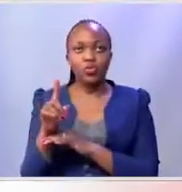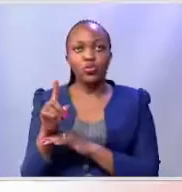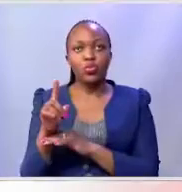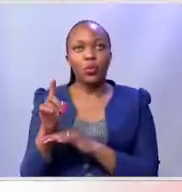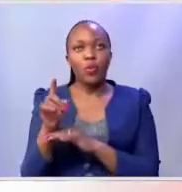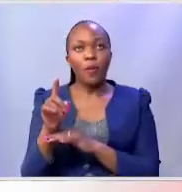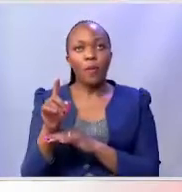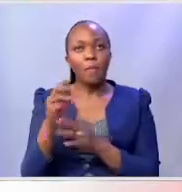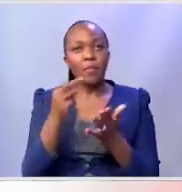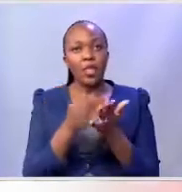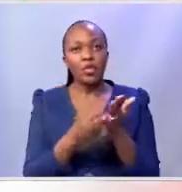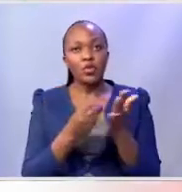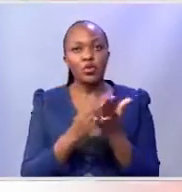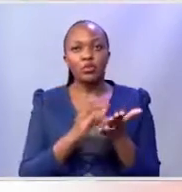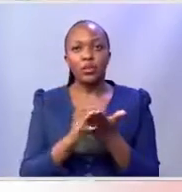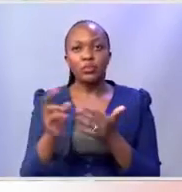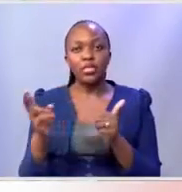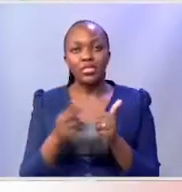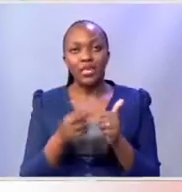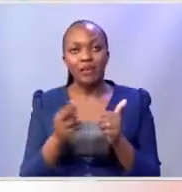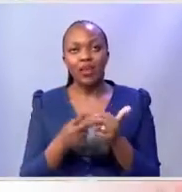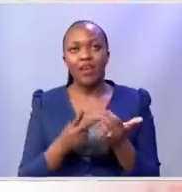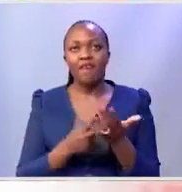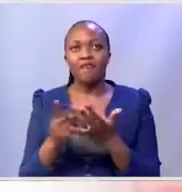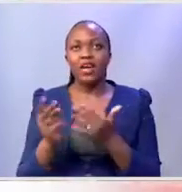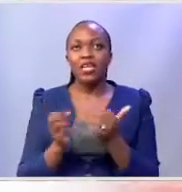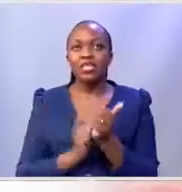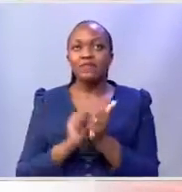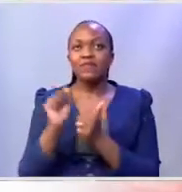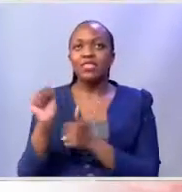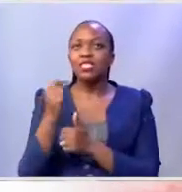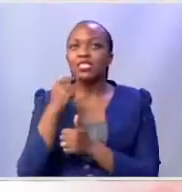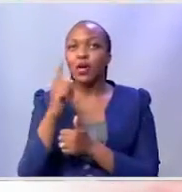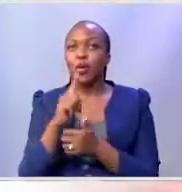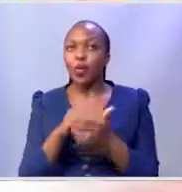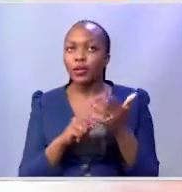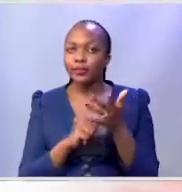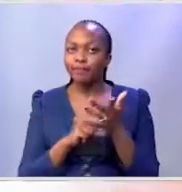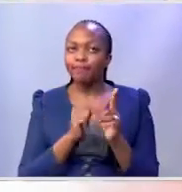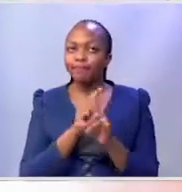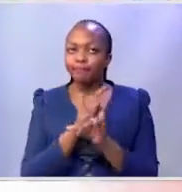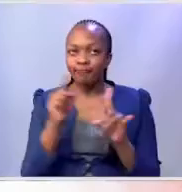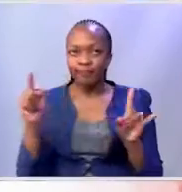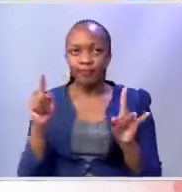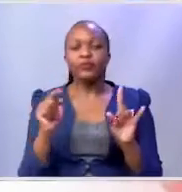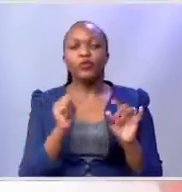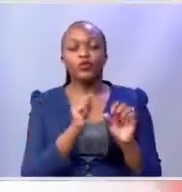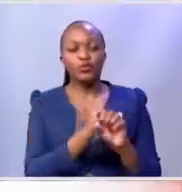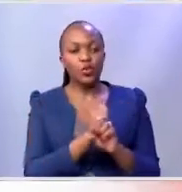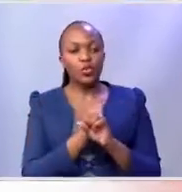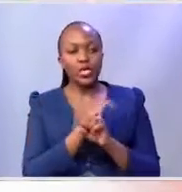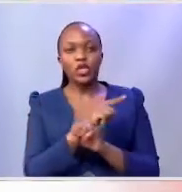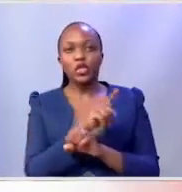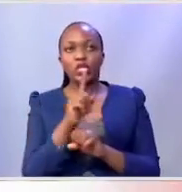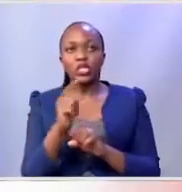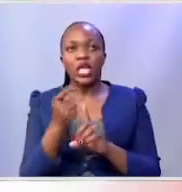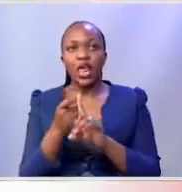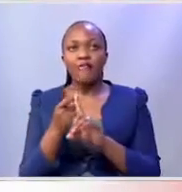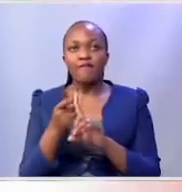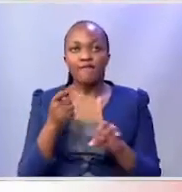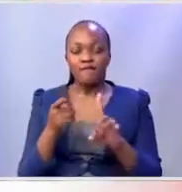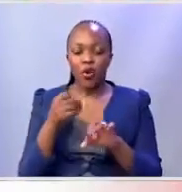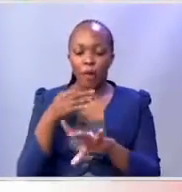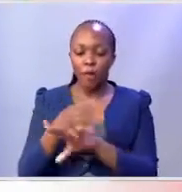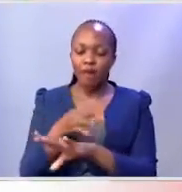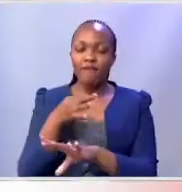Matayo 7 mstari wa 15 inasema, jihadharini na manabii